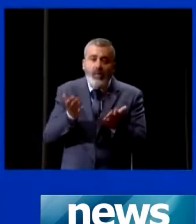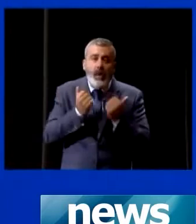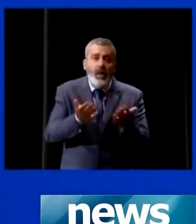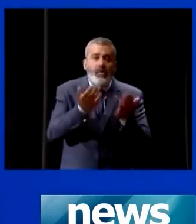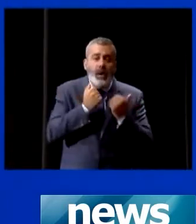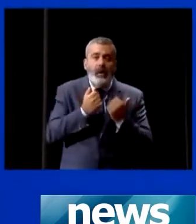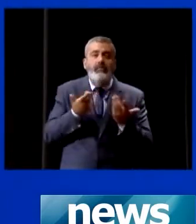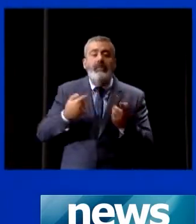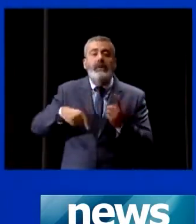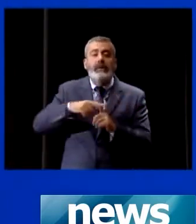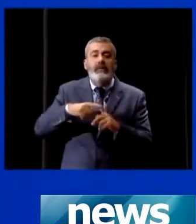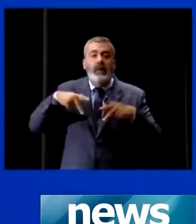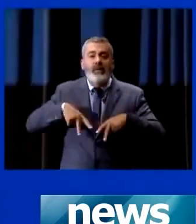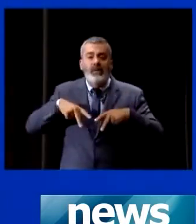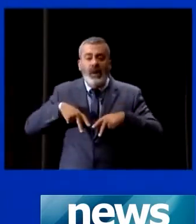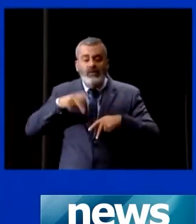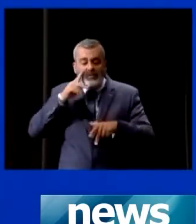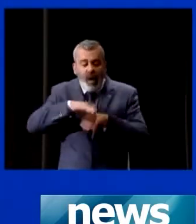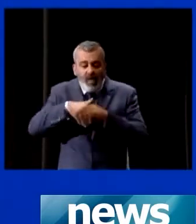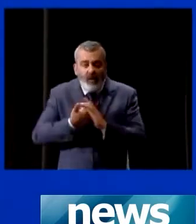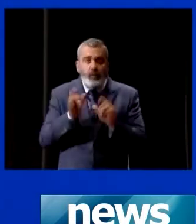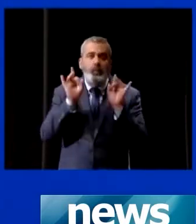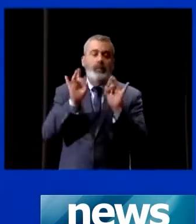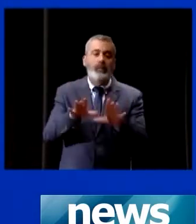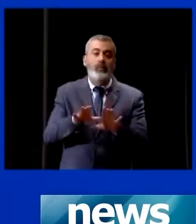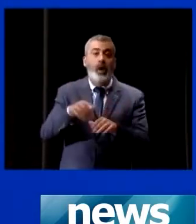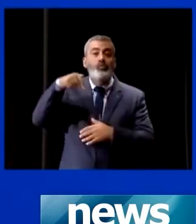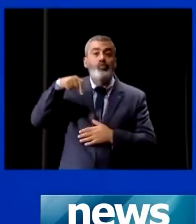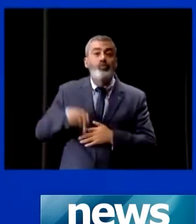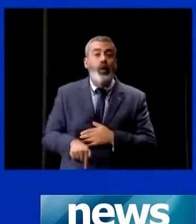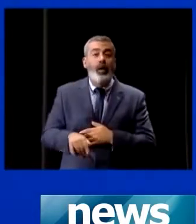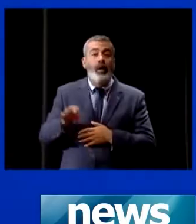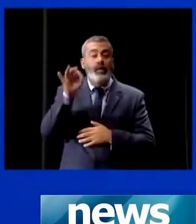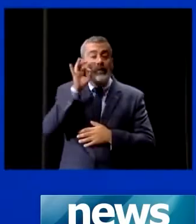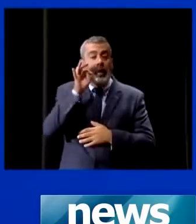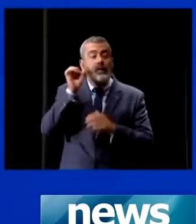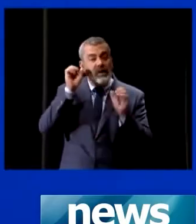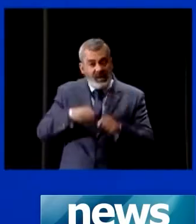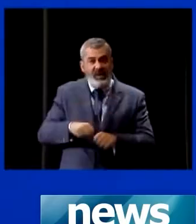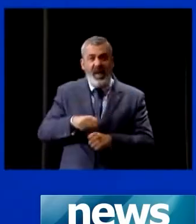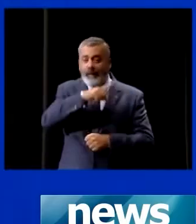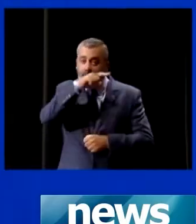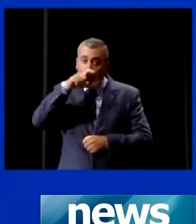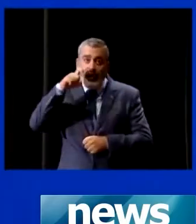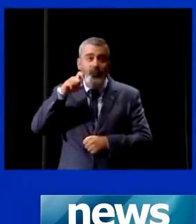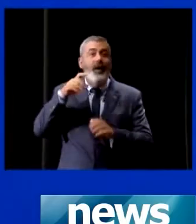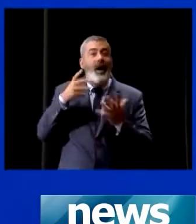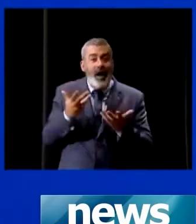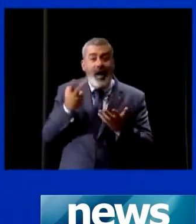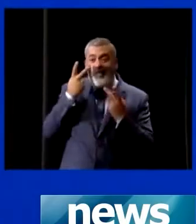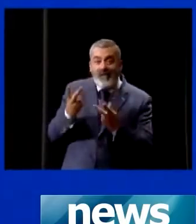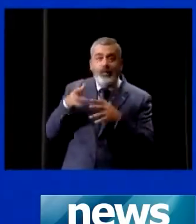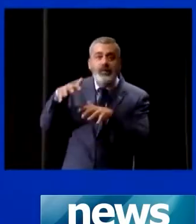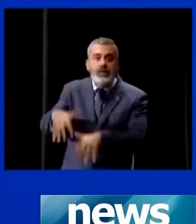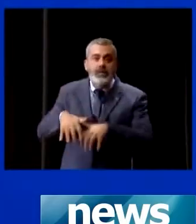προσοχής από το κεντρικό κράτος. Σήμερα η Θεσσαλονική υφίστανται την ταλαιπωρία που προκαλούν έργα τα οποία